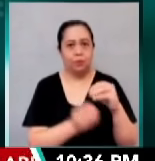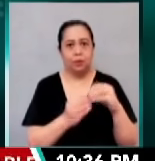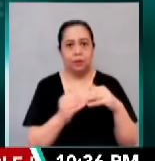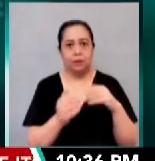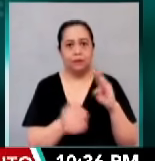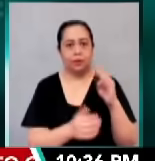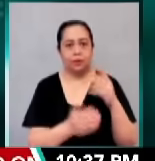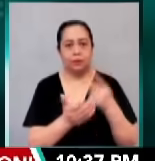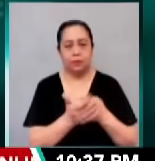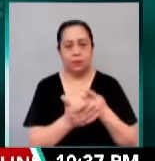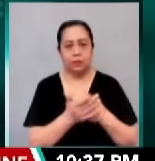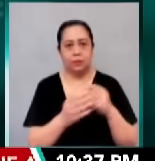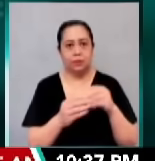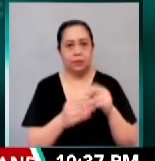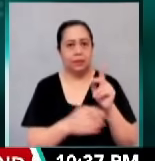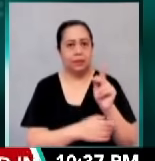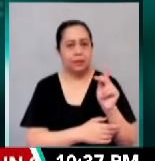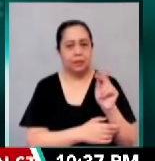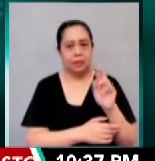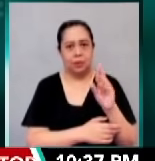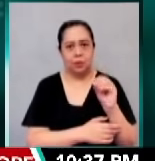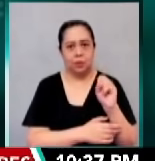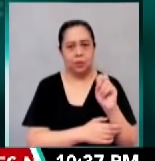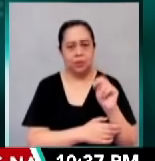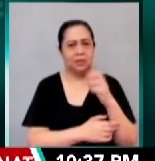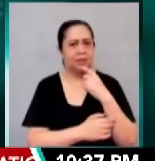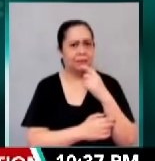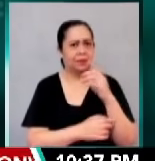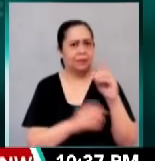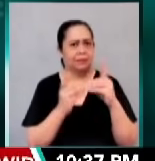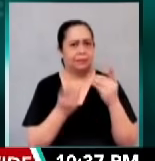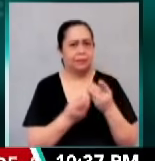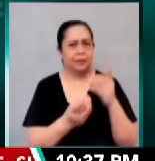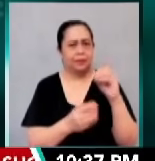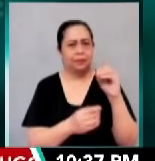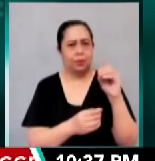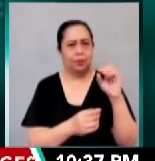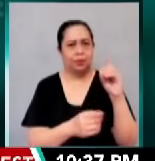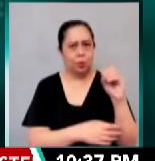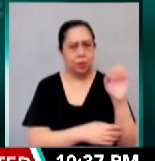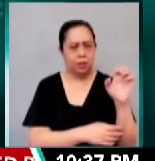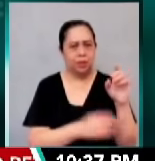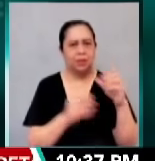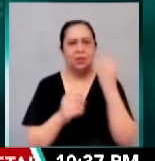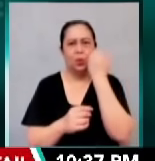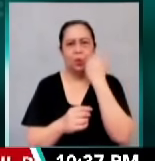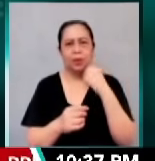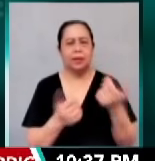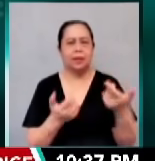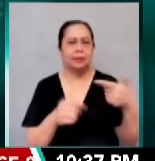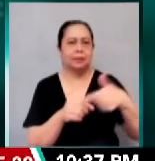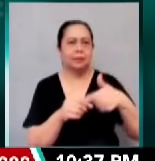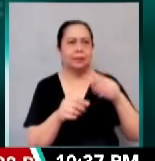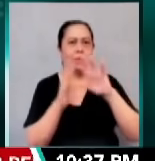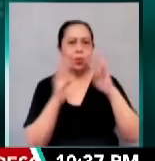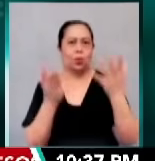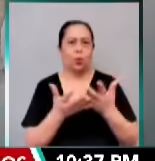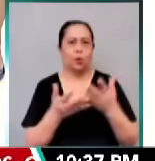sa kerosene. Ayon sa Department of Energy, kulang na kasi ang supply ng langis sa world market.